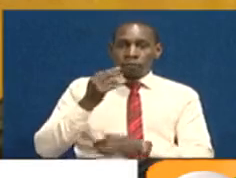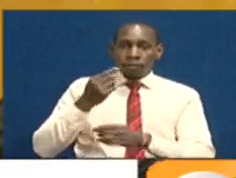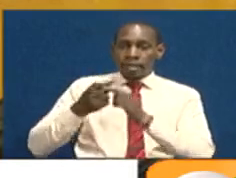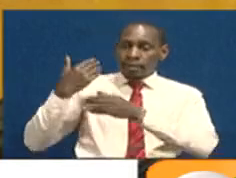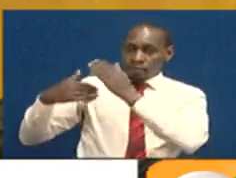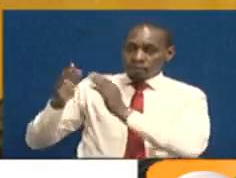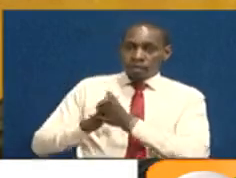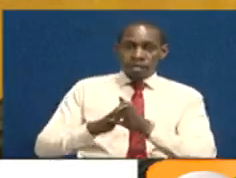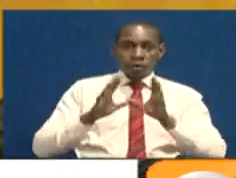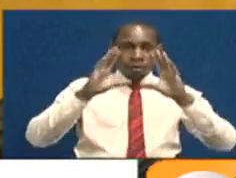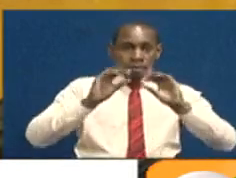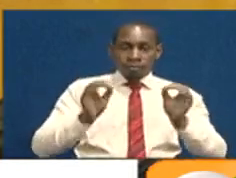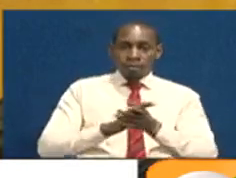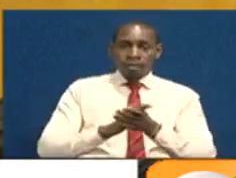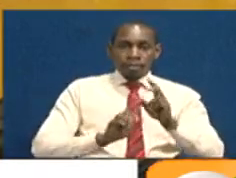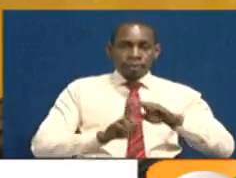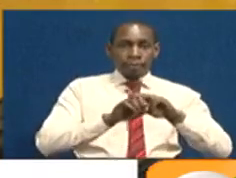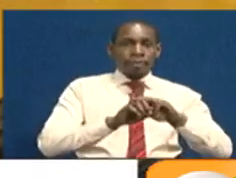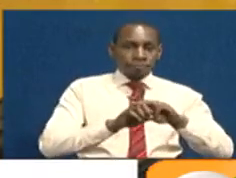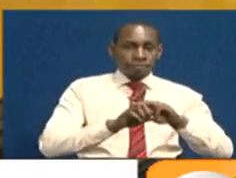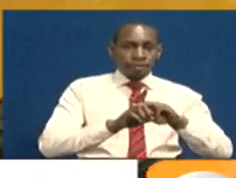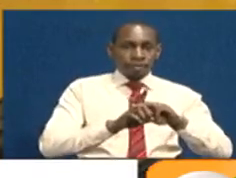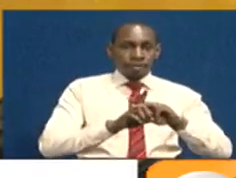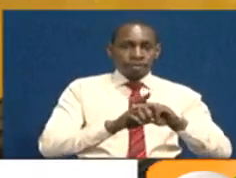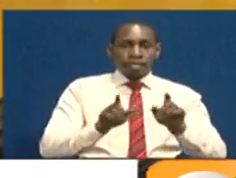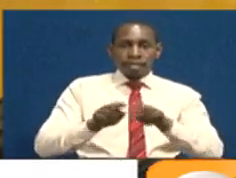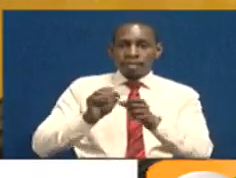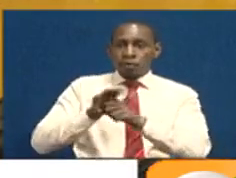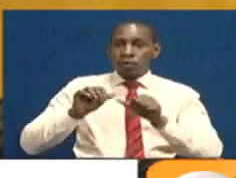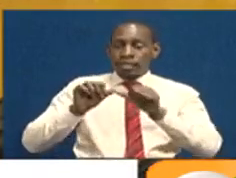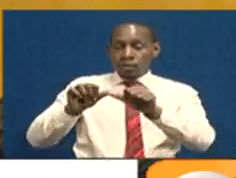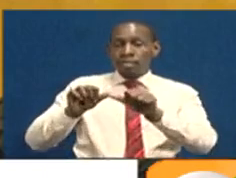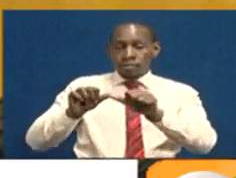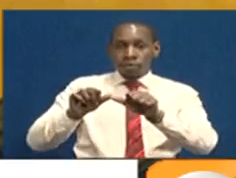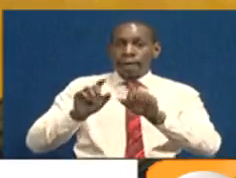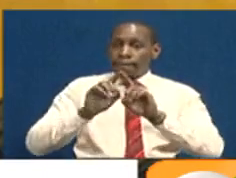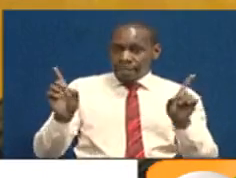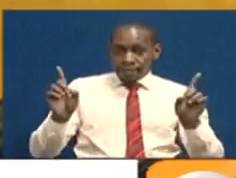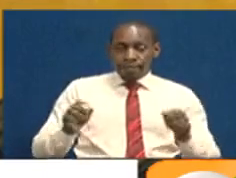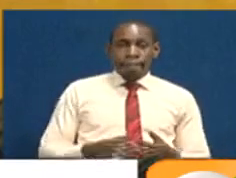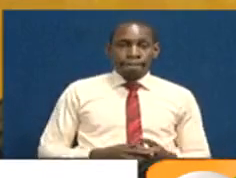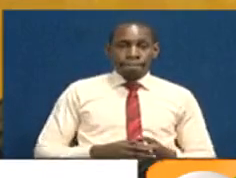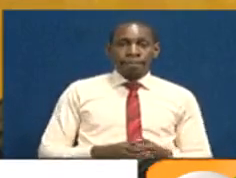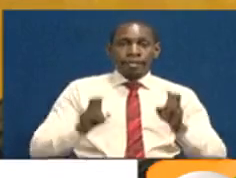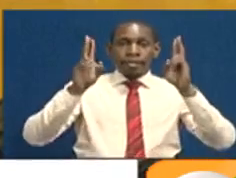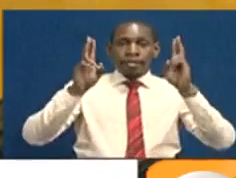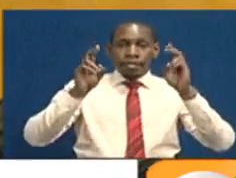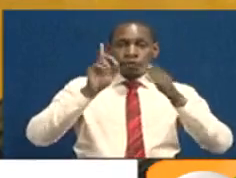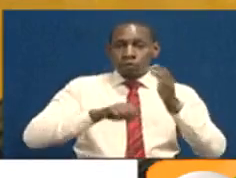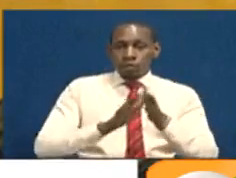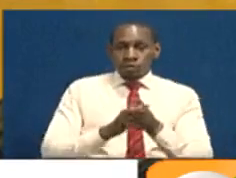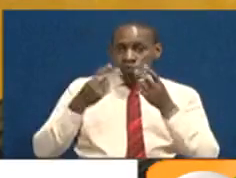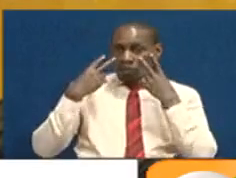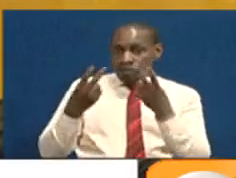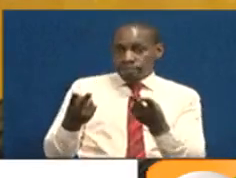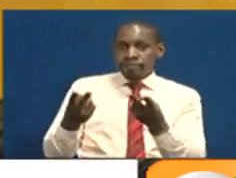away completely, it keeps coming back as a seasonal flu. COVID will be here to stay. However, the issue is, are we going to